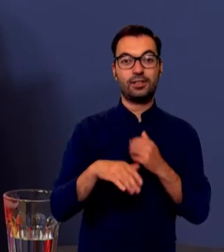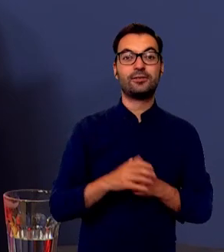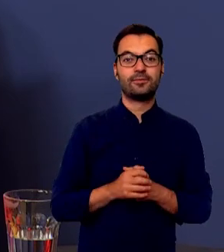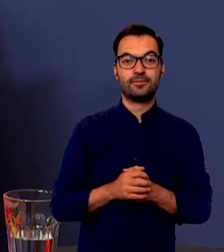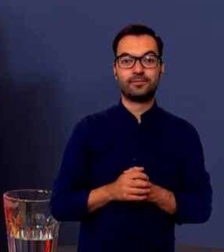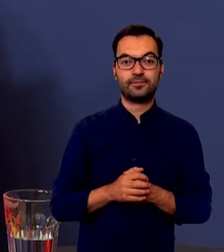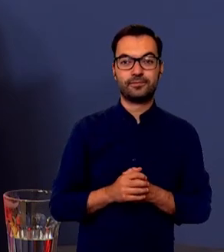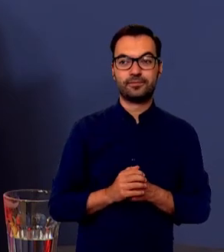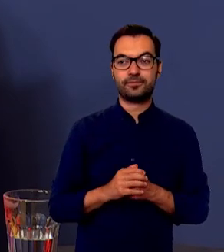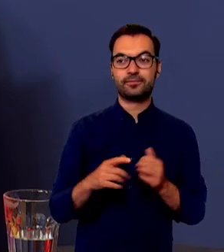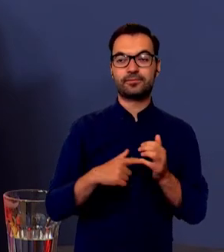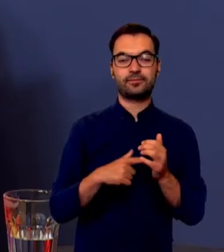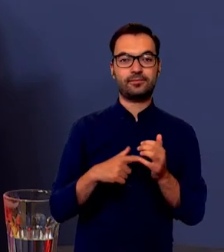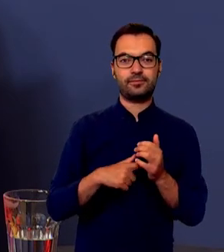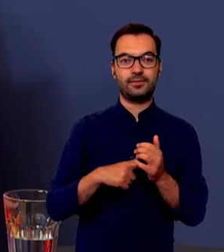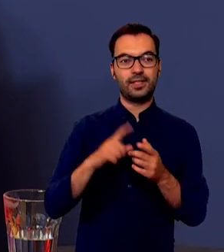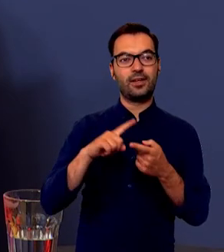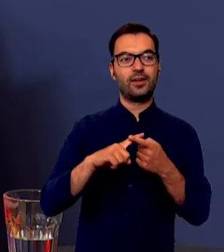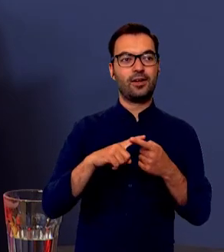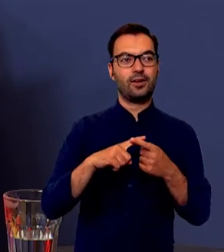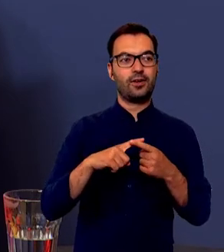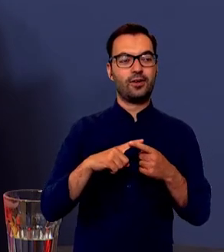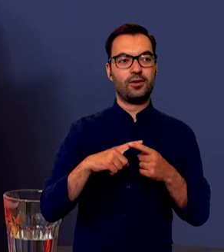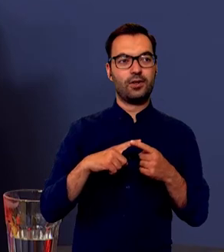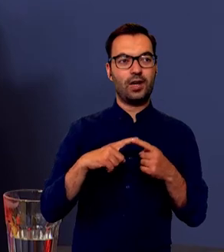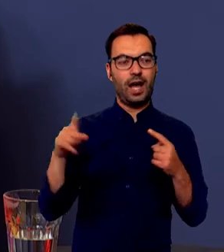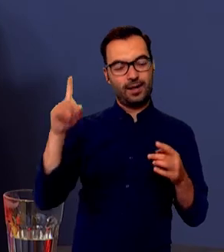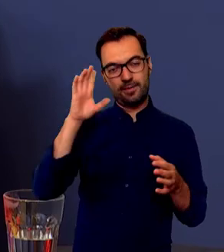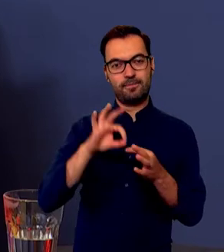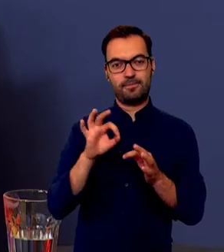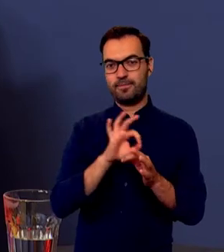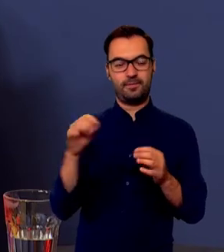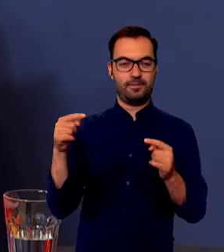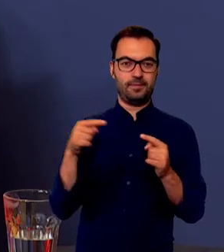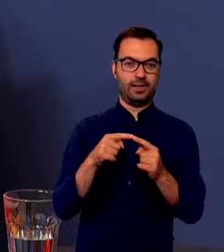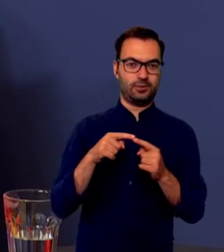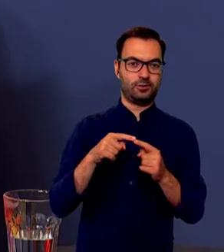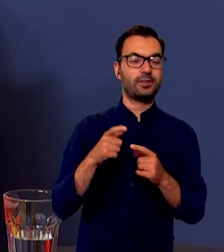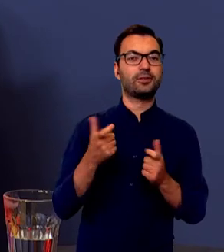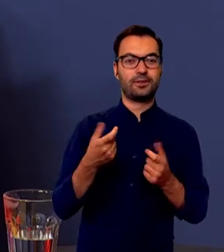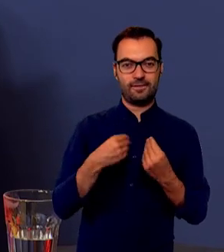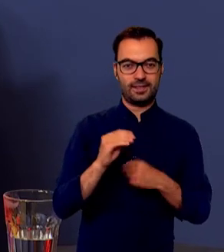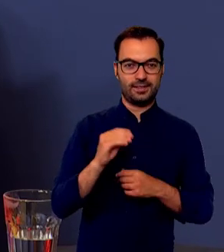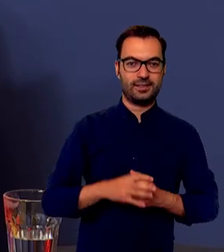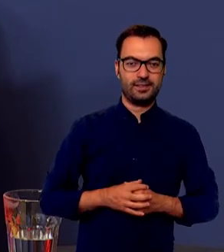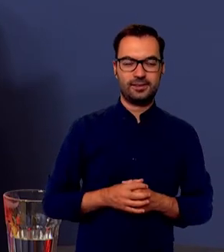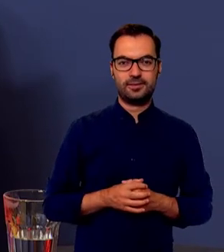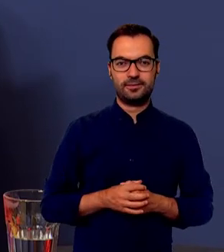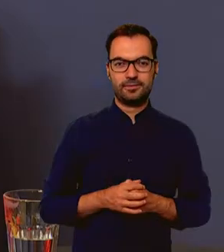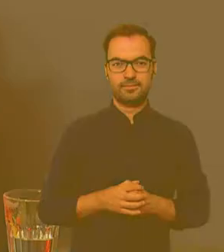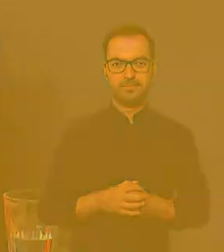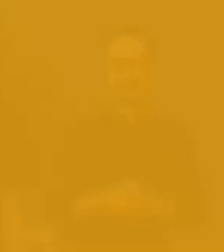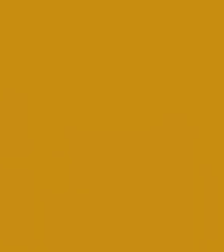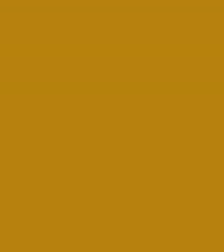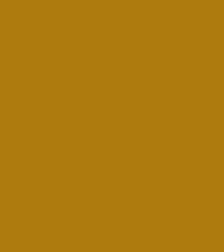słowo, które w kontekście tego, o czym Ewa powiedziała, wydaje mi się bardzo adekwatne. To słowo to więcej.